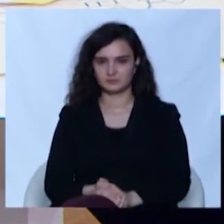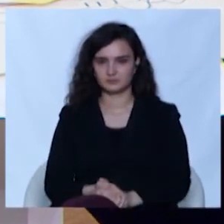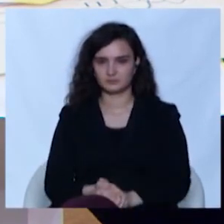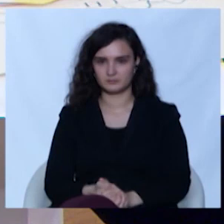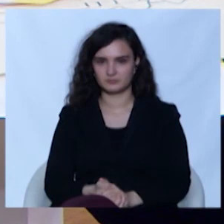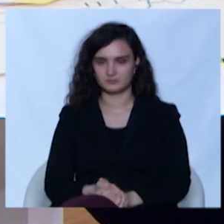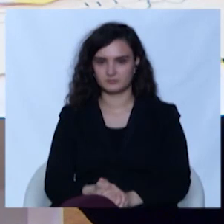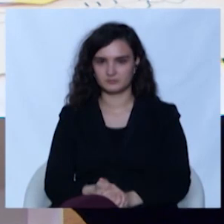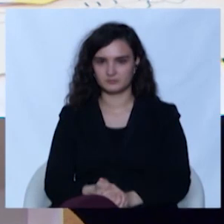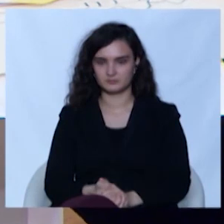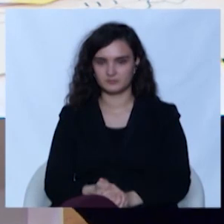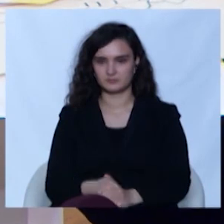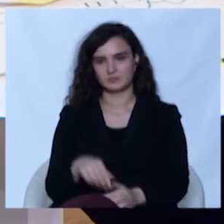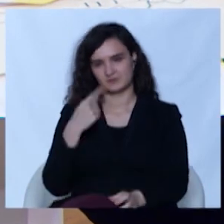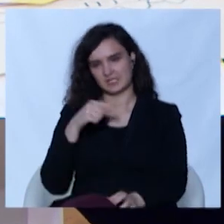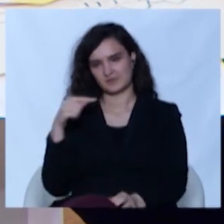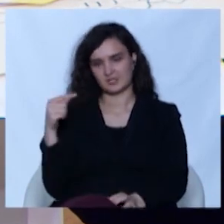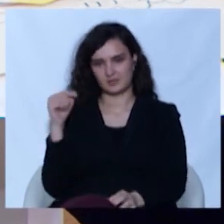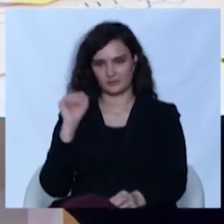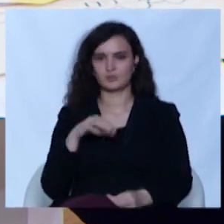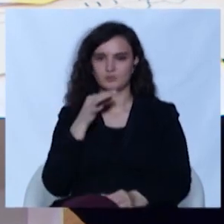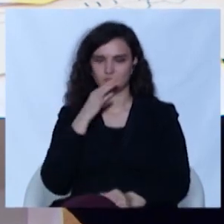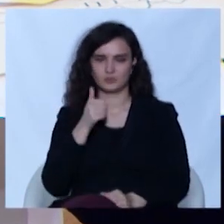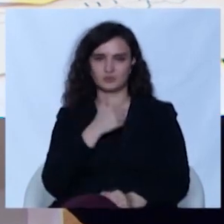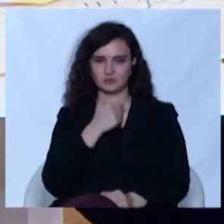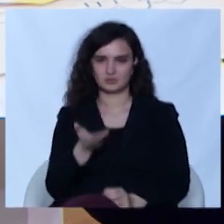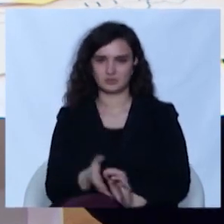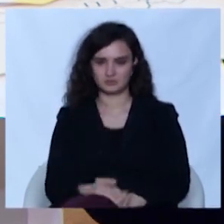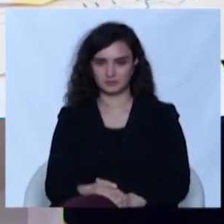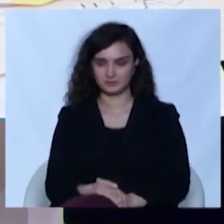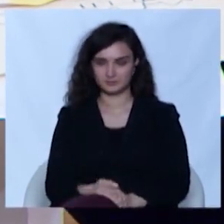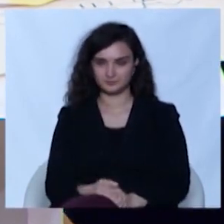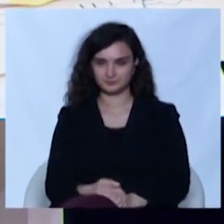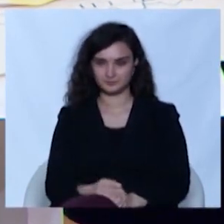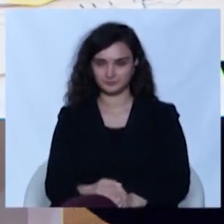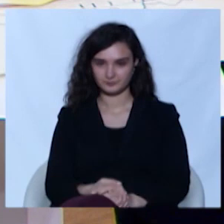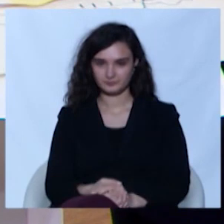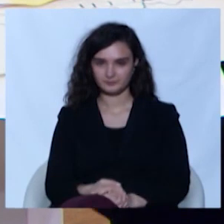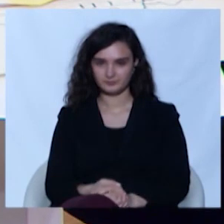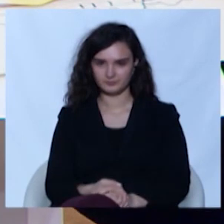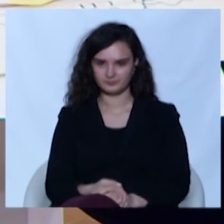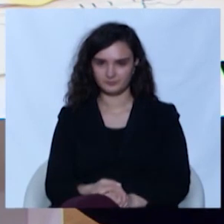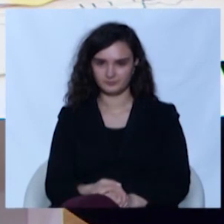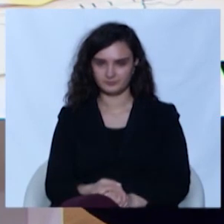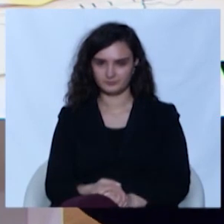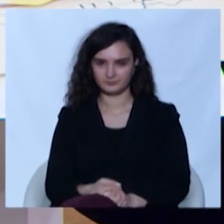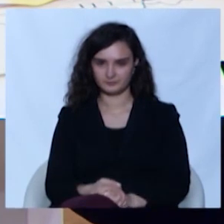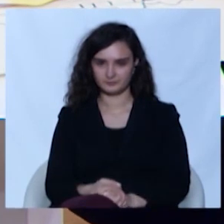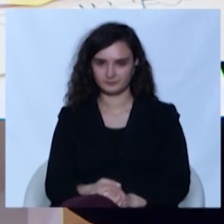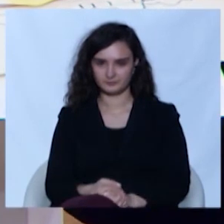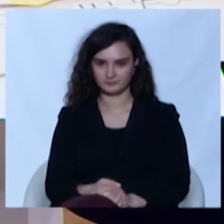Ай эсети цата схвата схвана эриц то икнеба. Ай раушас. Ай эсети